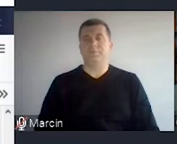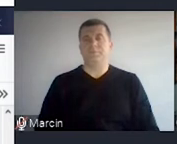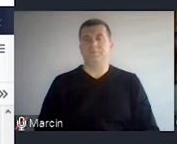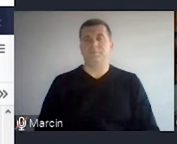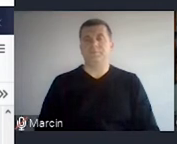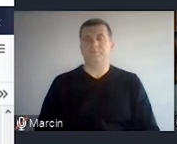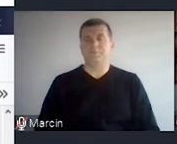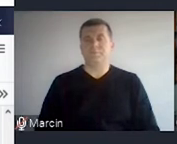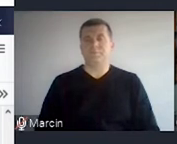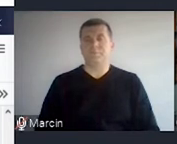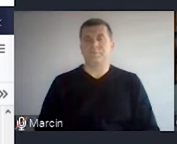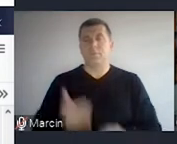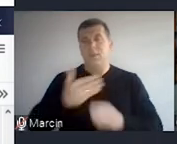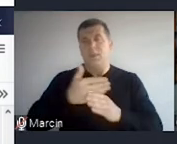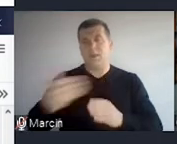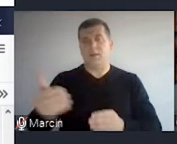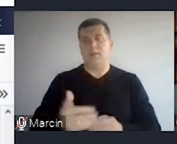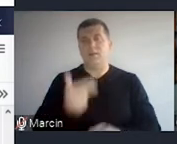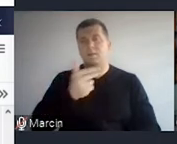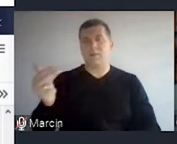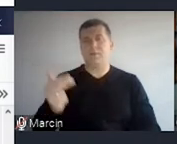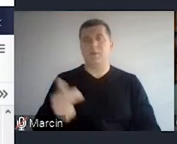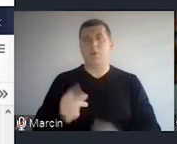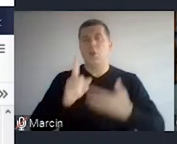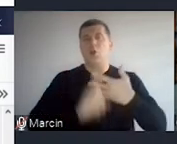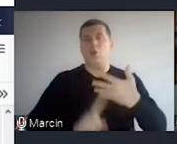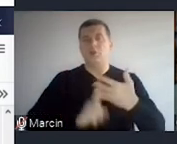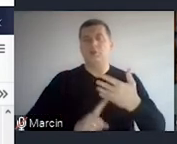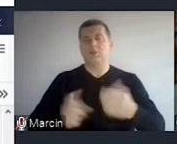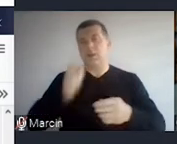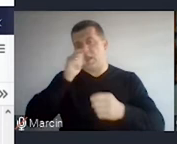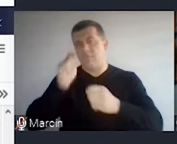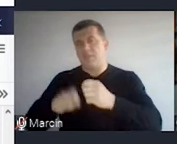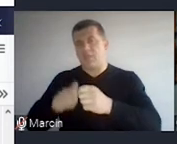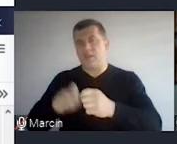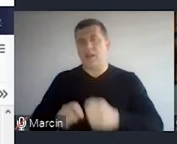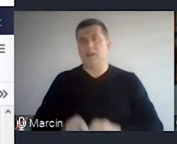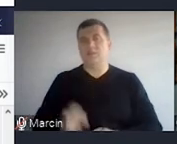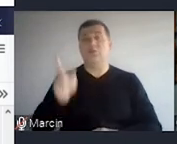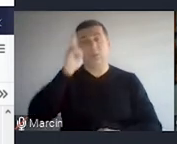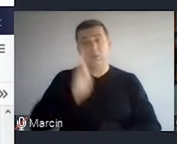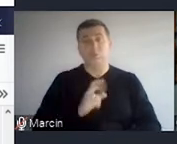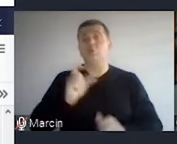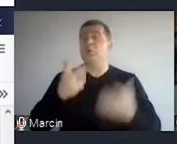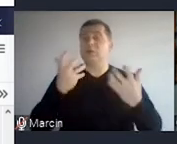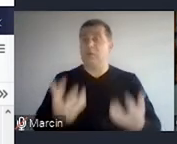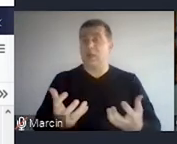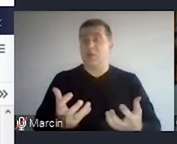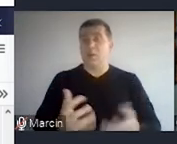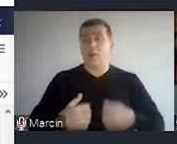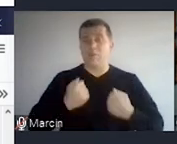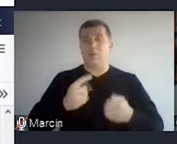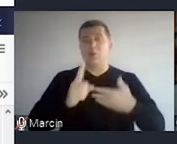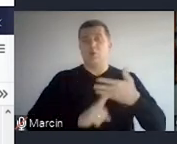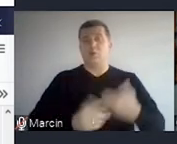Drodzy, idąc dalej w tematyce rozliczania i weryfikacji czego instytucja będzie chciała, żeby